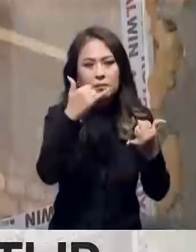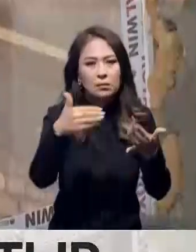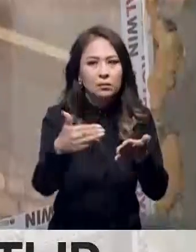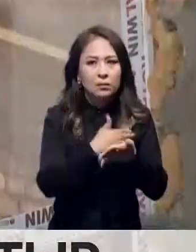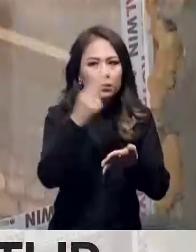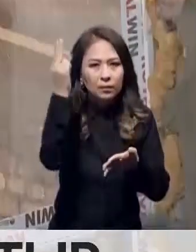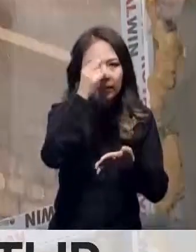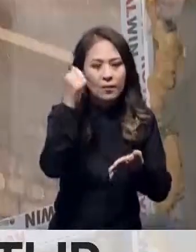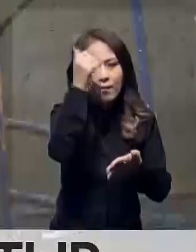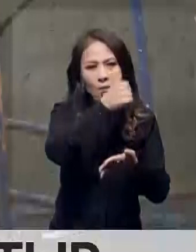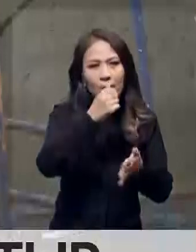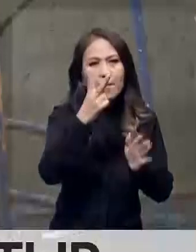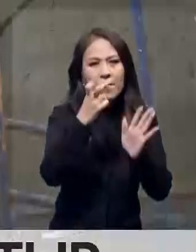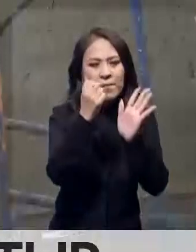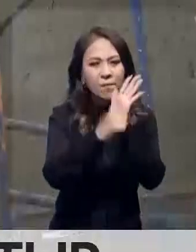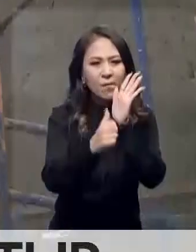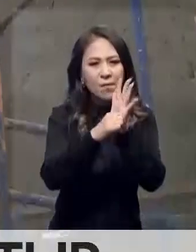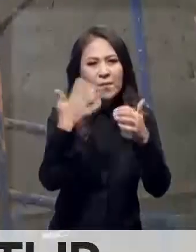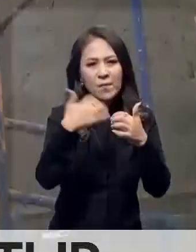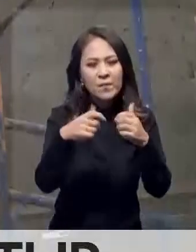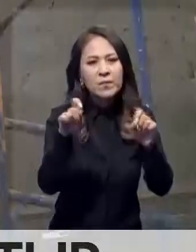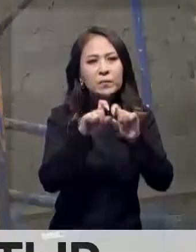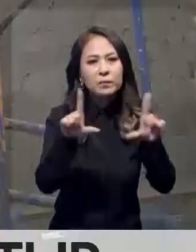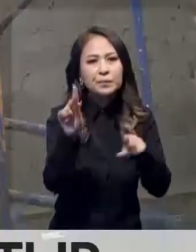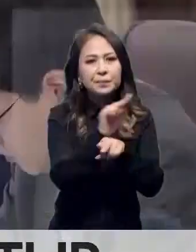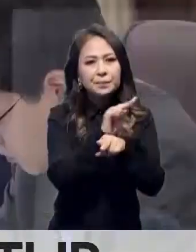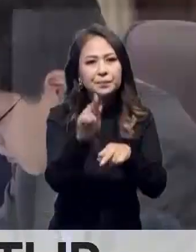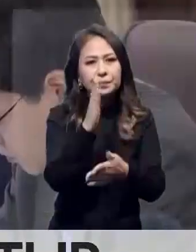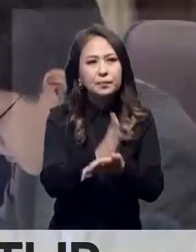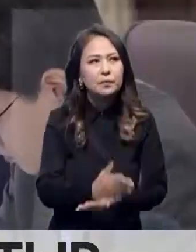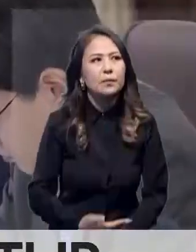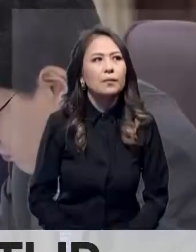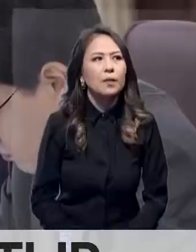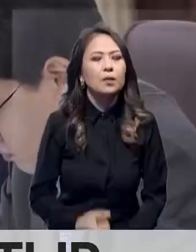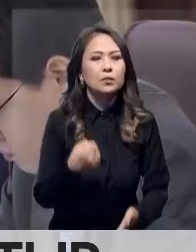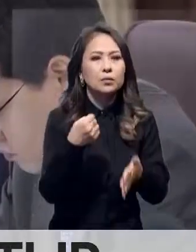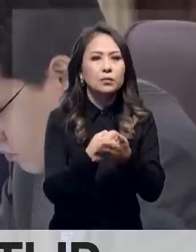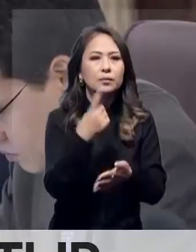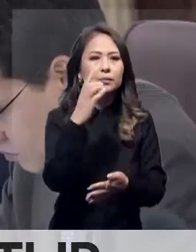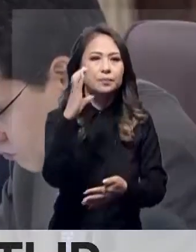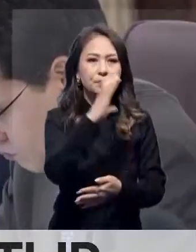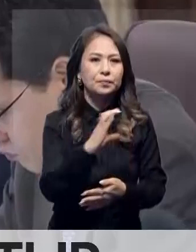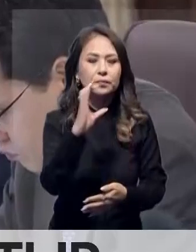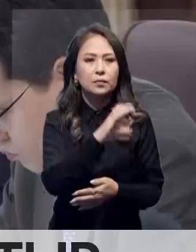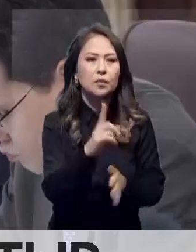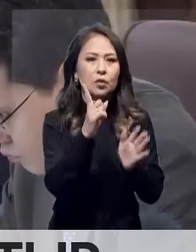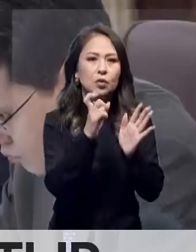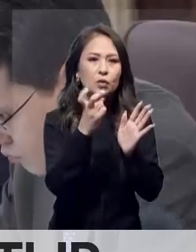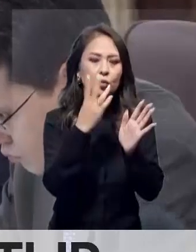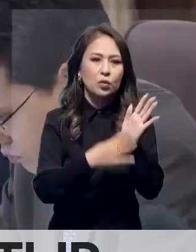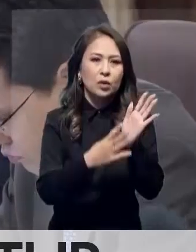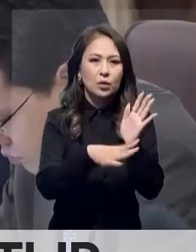жылы қарсаңында 260 орта мектепте күрделі жөндеу жүріп жатыр. 1 қыркүйекке дейін 194 нысанды тапсыру